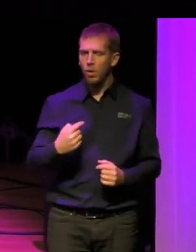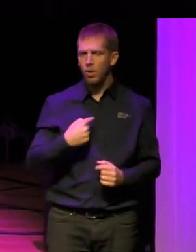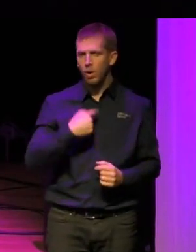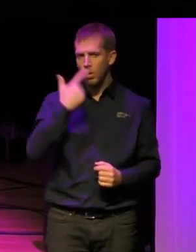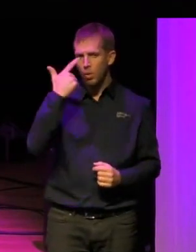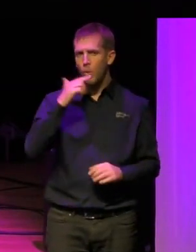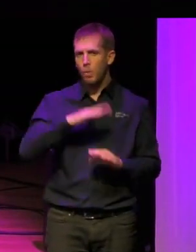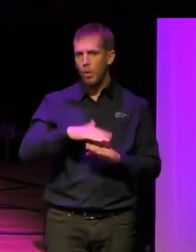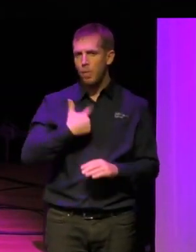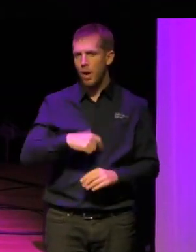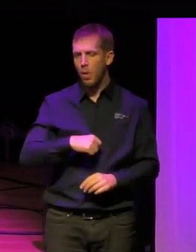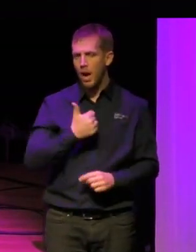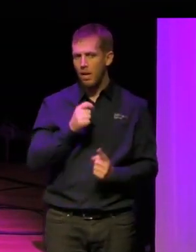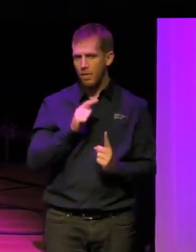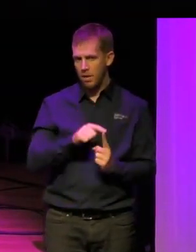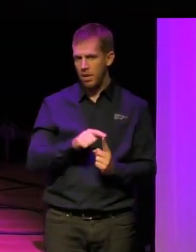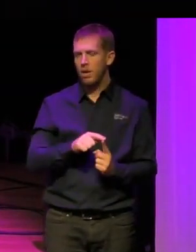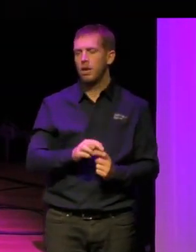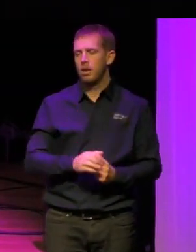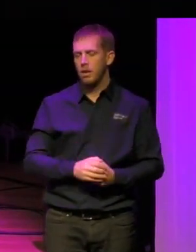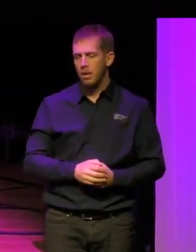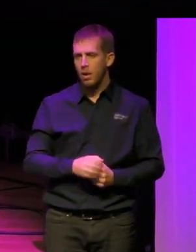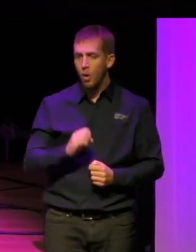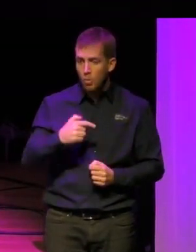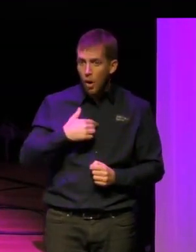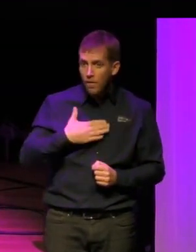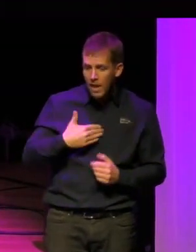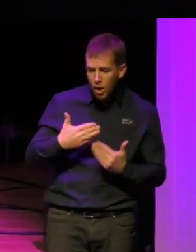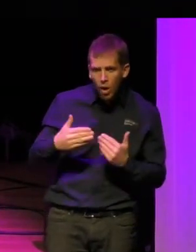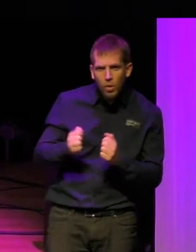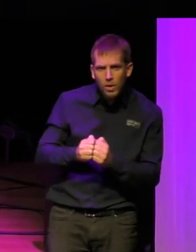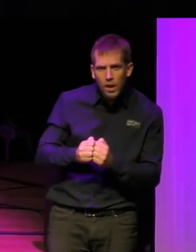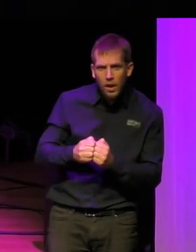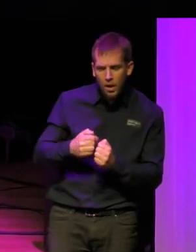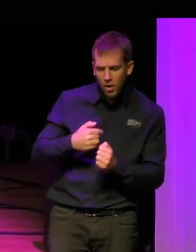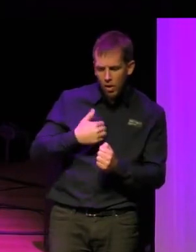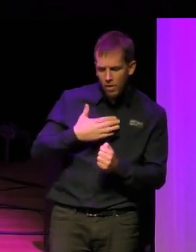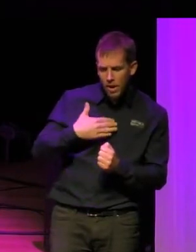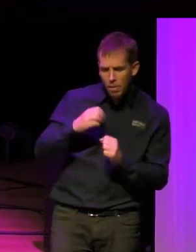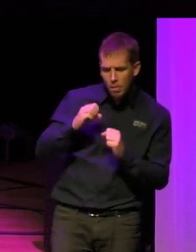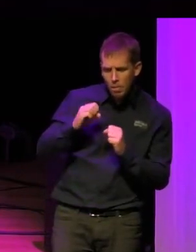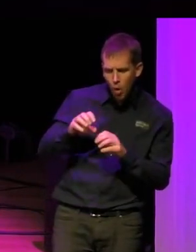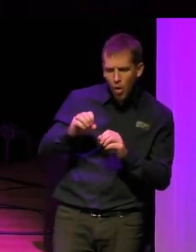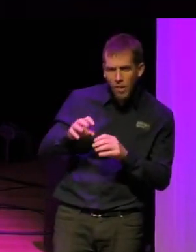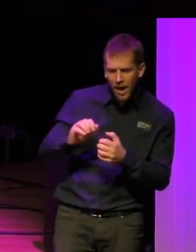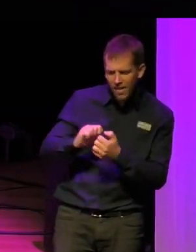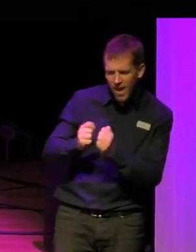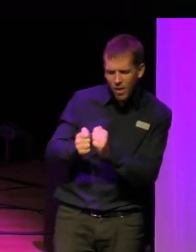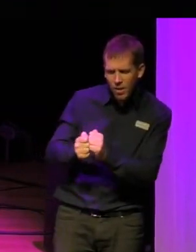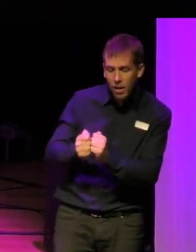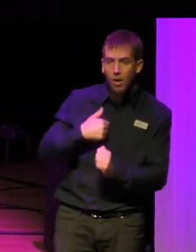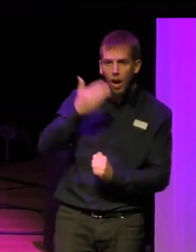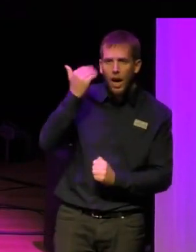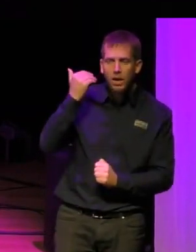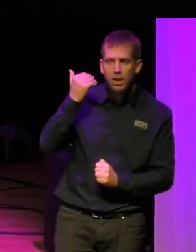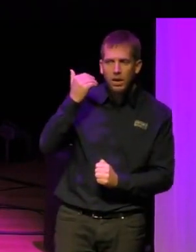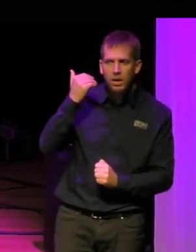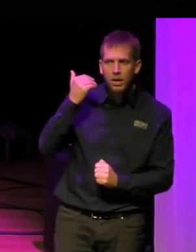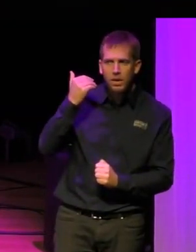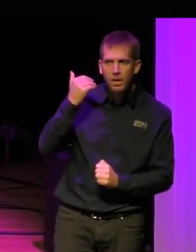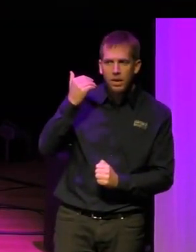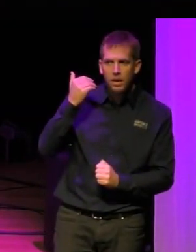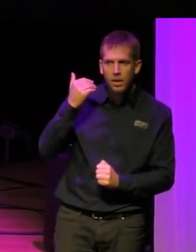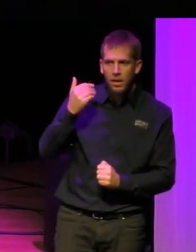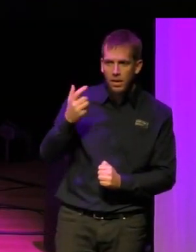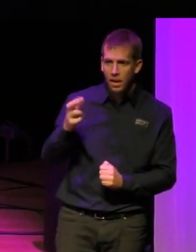Det är att om man vill göra någonting, om man vill göra skillnad, då kan man göra det. Till exempel, sen vi